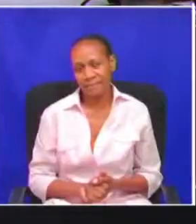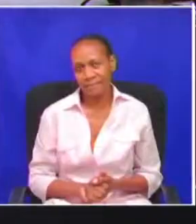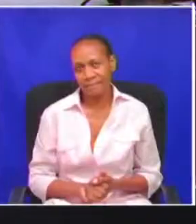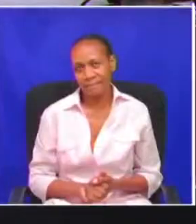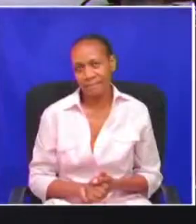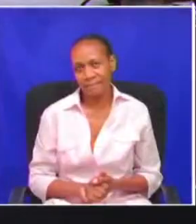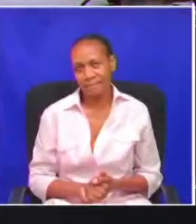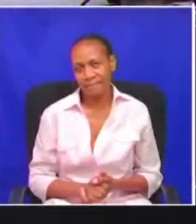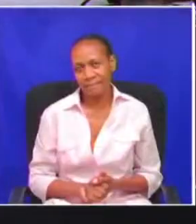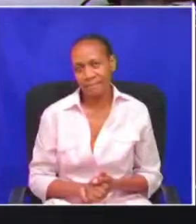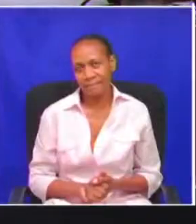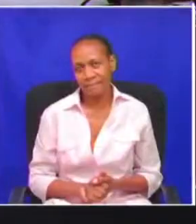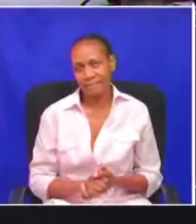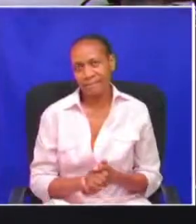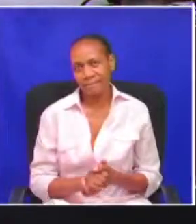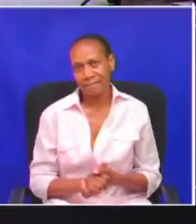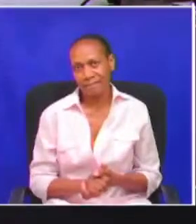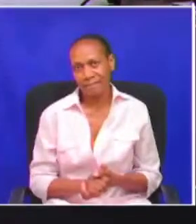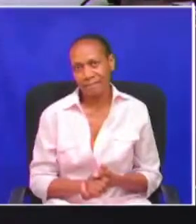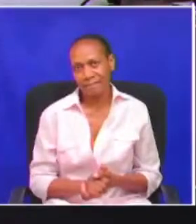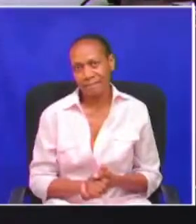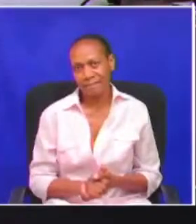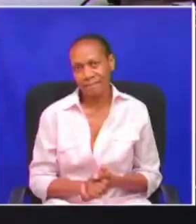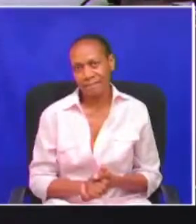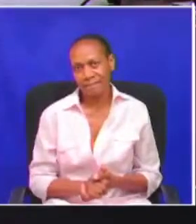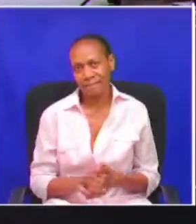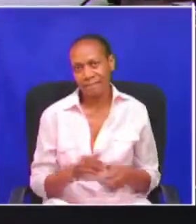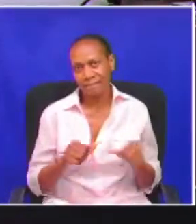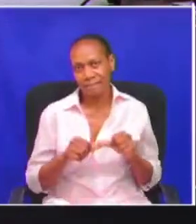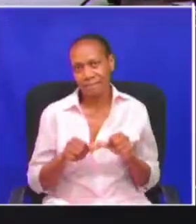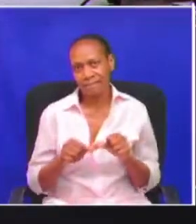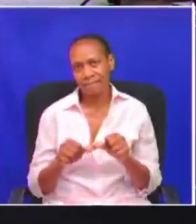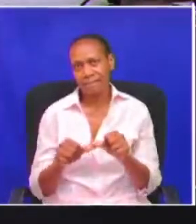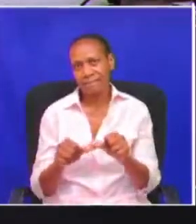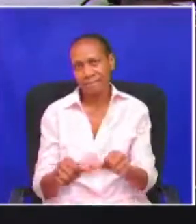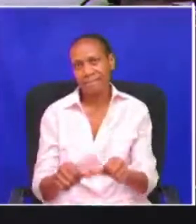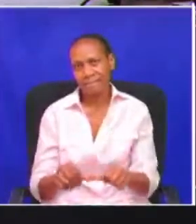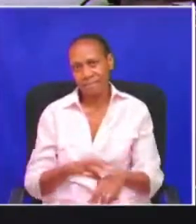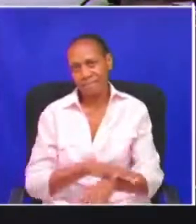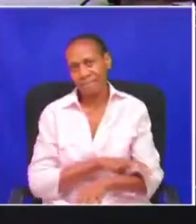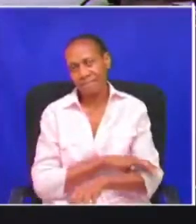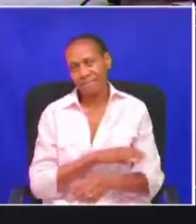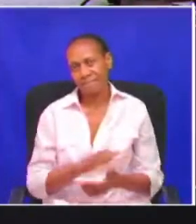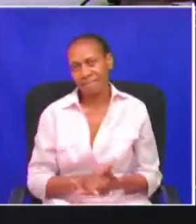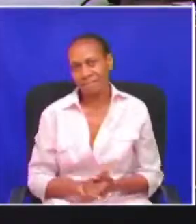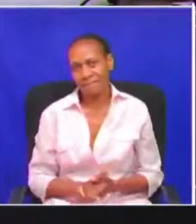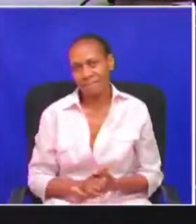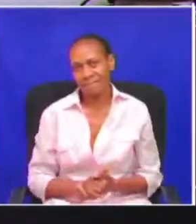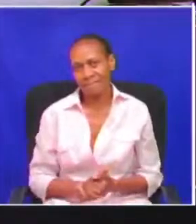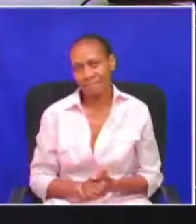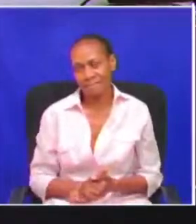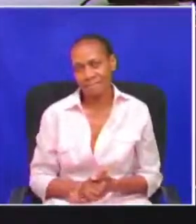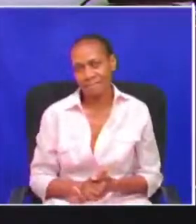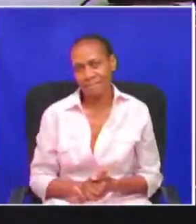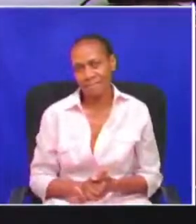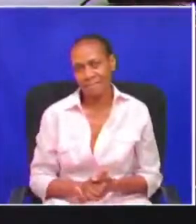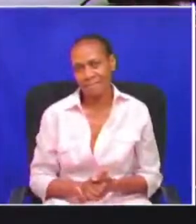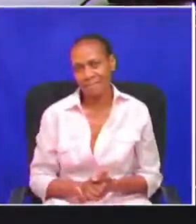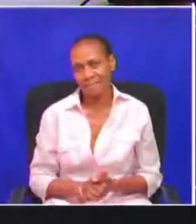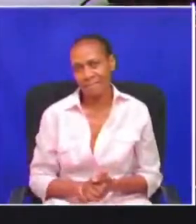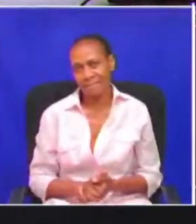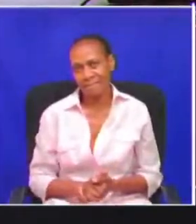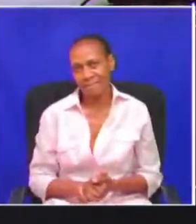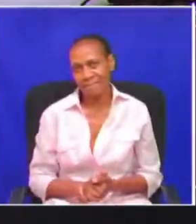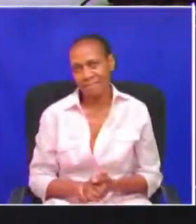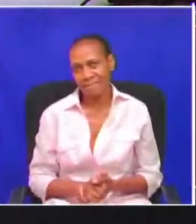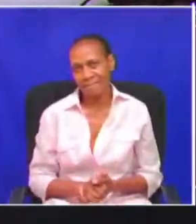tala. Hi va xavisela tihomu, a ni fambe na Minister Steenhuisen. Ni va xavisela swilo